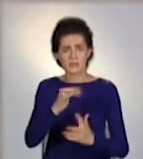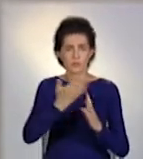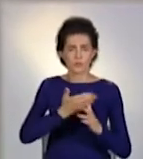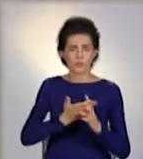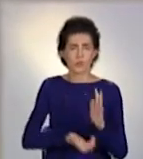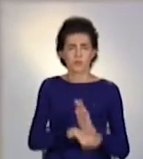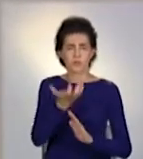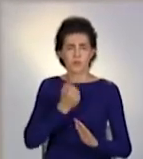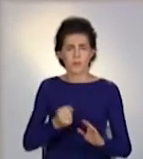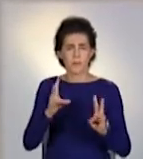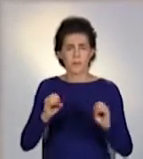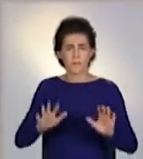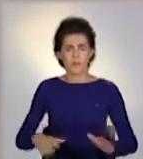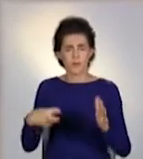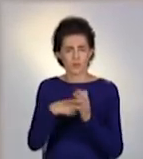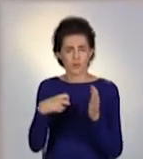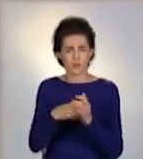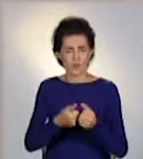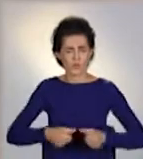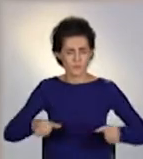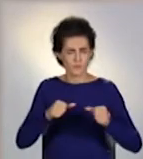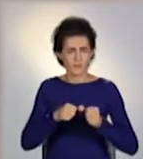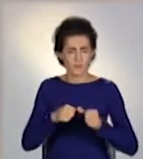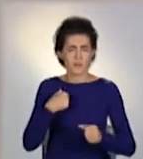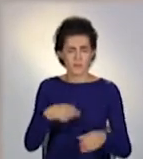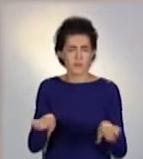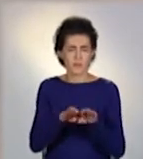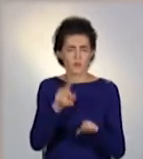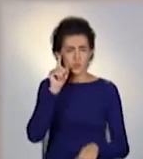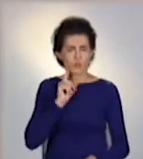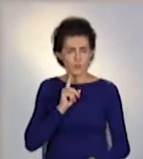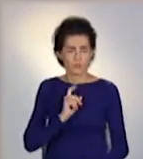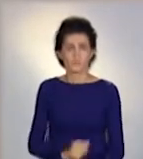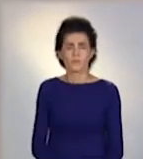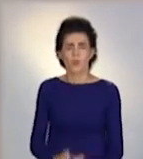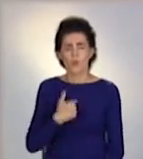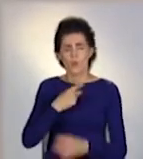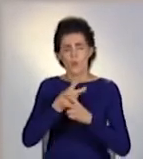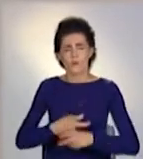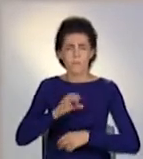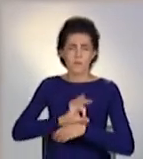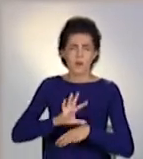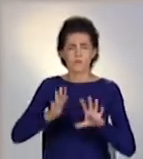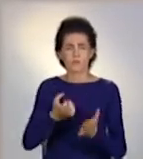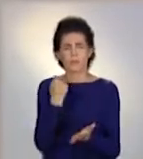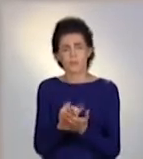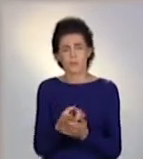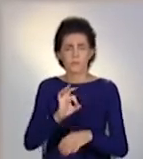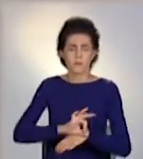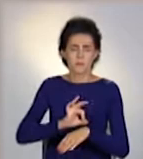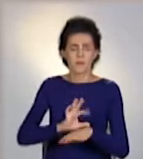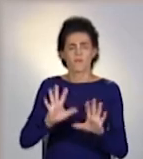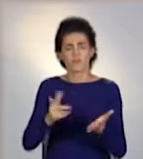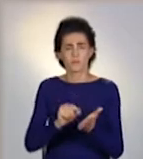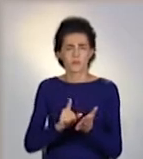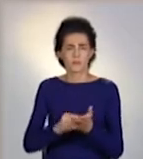субсидію отримую на почтовому відділенні. Вот так. Мені так удобно. От мені болять кості. Я думаю, вдруг я залягу, і мені